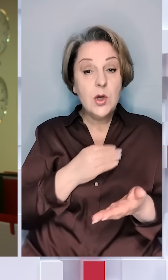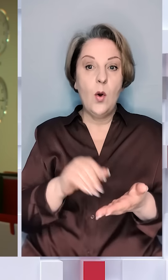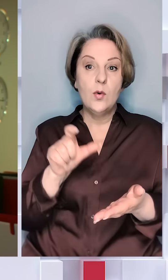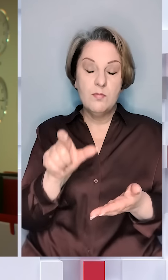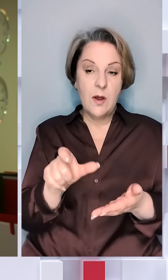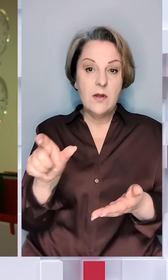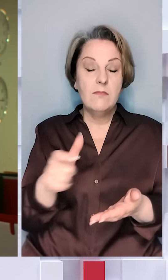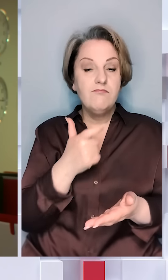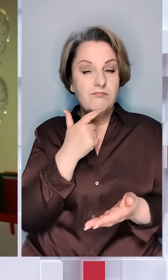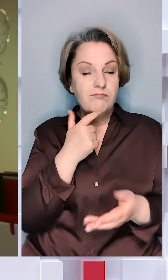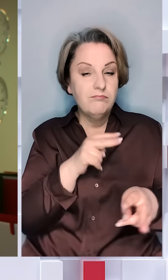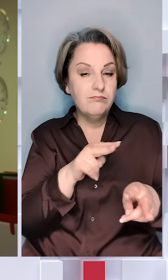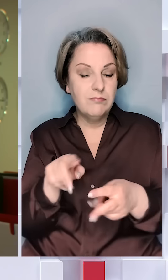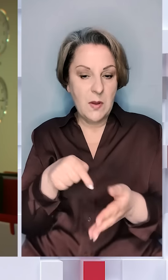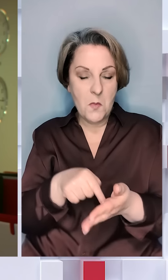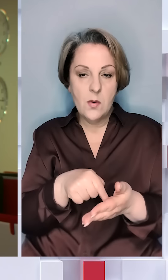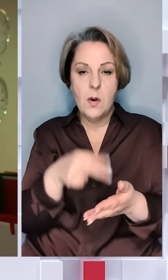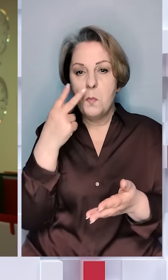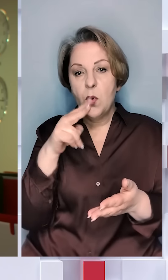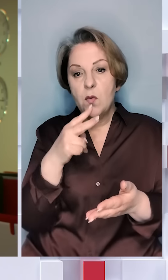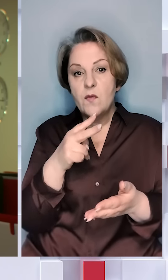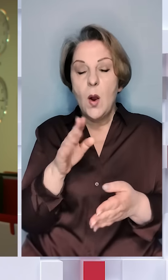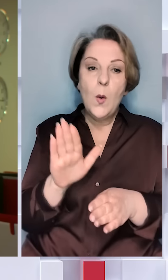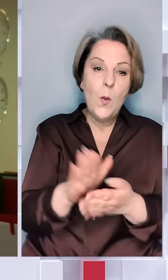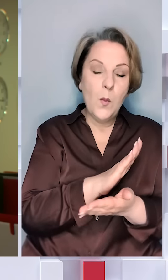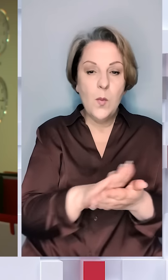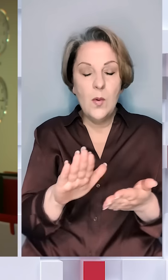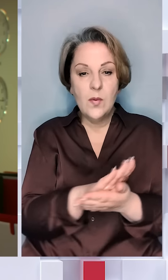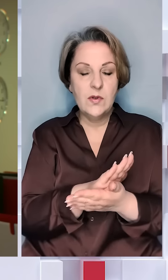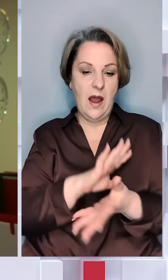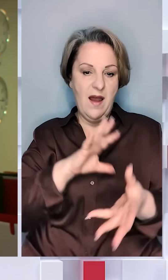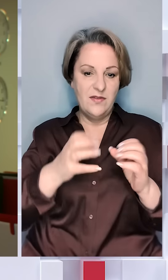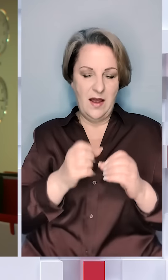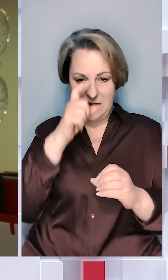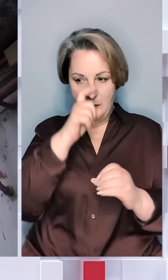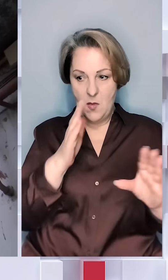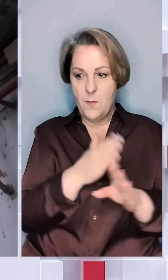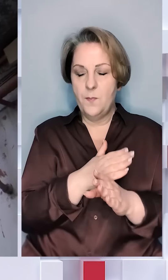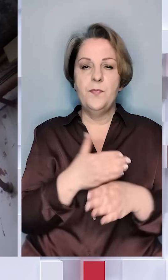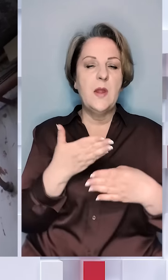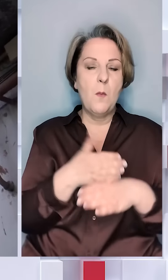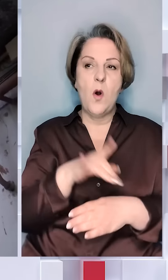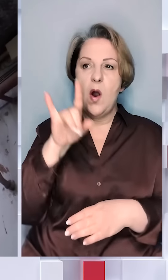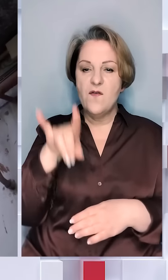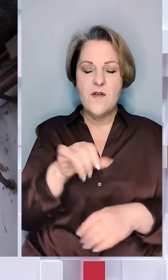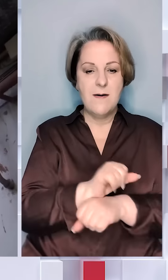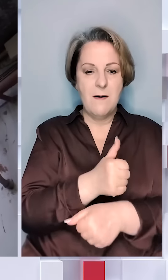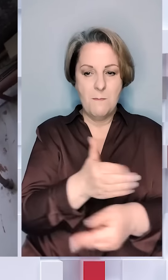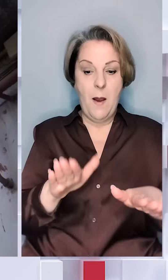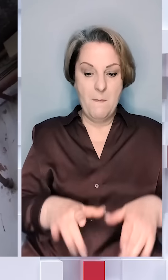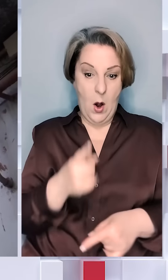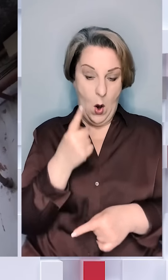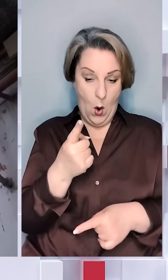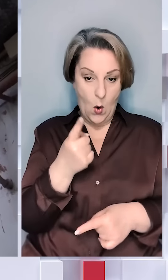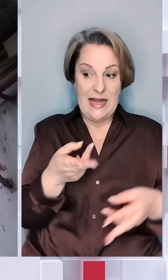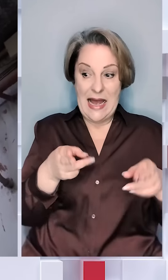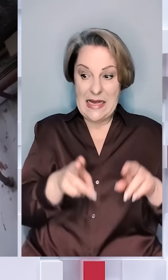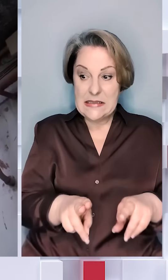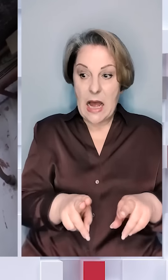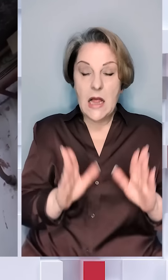Овес проїхалася містом і подивилася, чи вже усунули наслідки негоди. Побиті вікна та балкони. На місці одного з